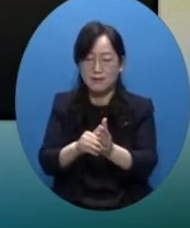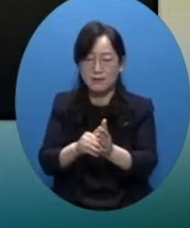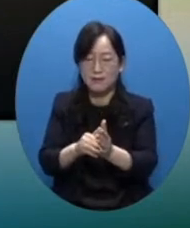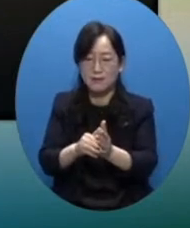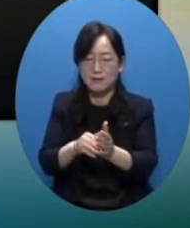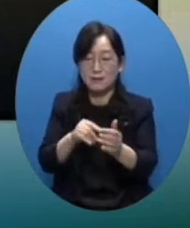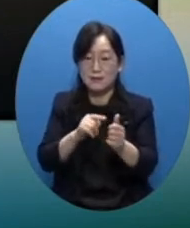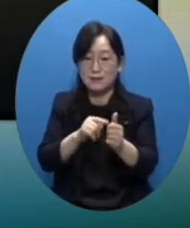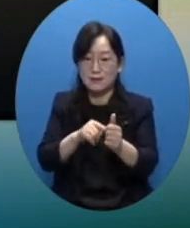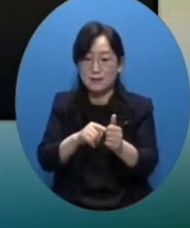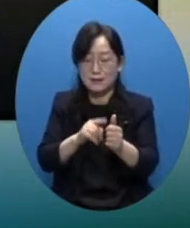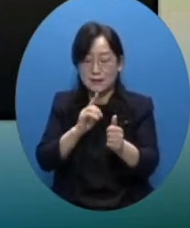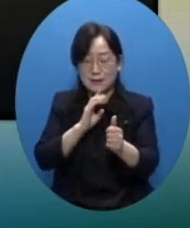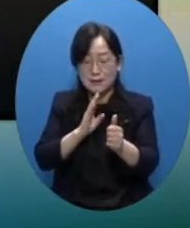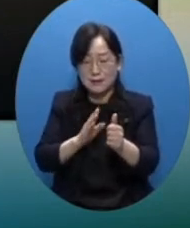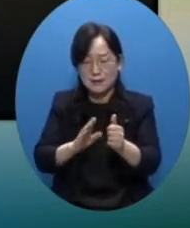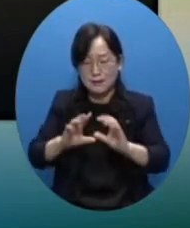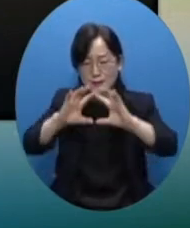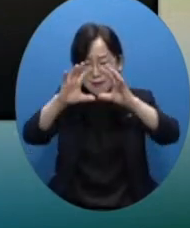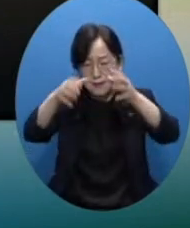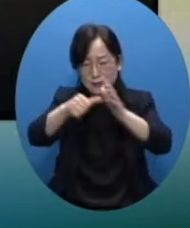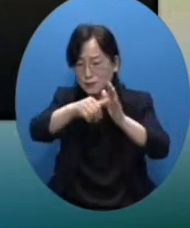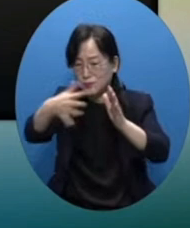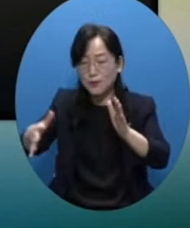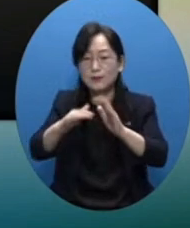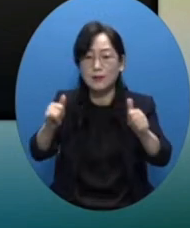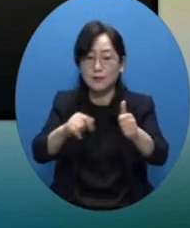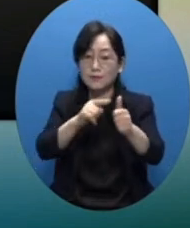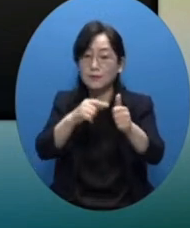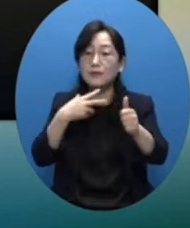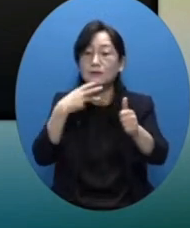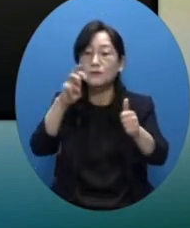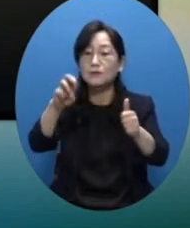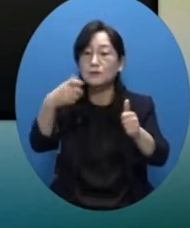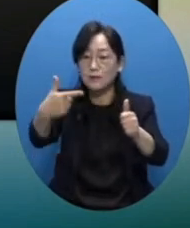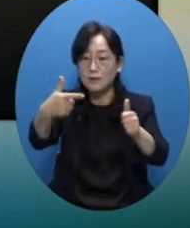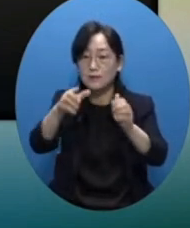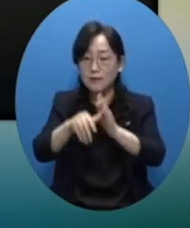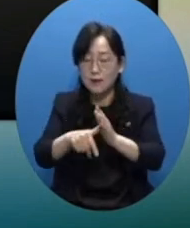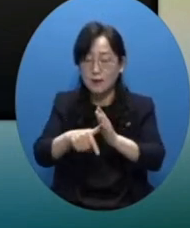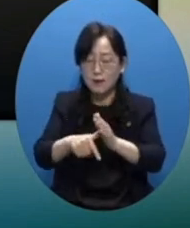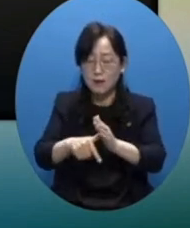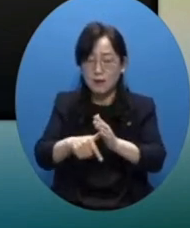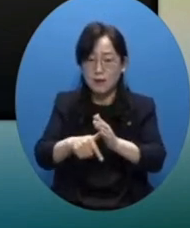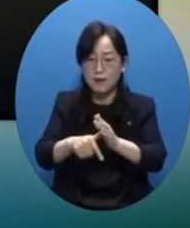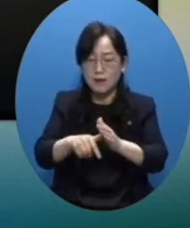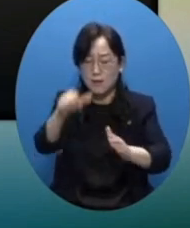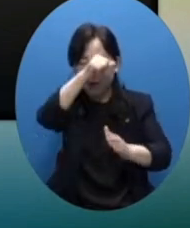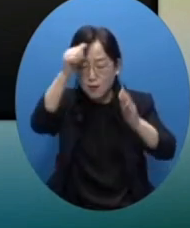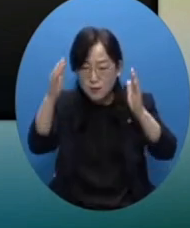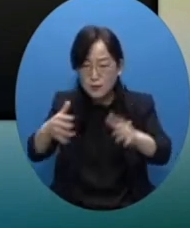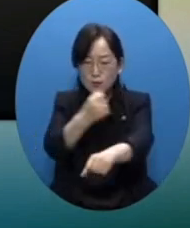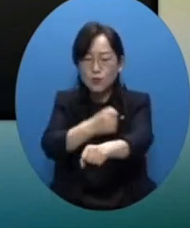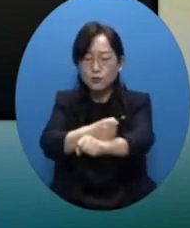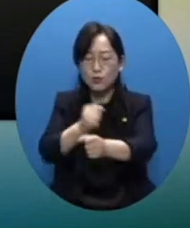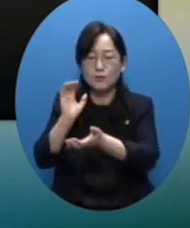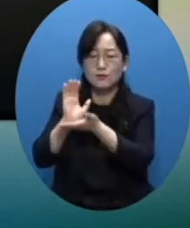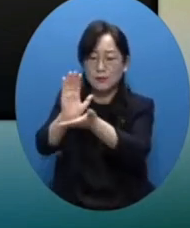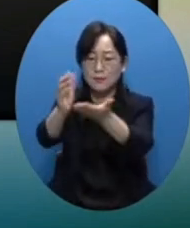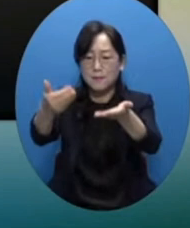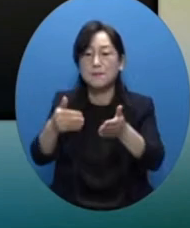기네스 월드 레코드 인정받은 세계적인 같습니다 36살 때 그래미 평생 공로상을 받기도 합니다 그런데